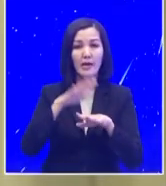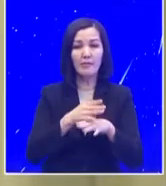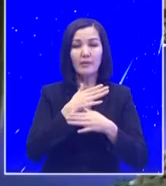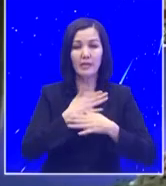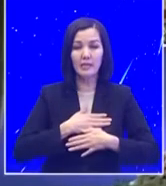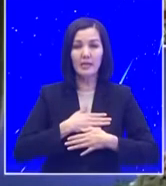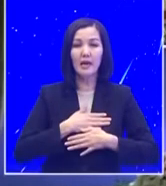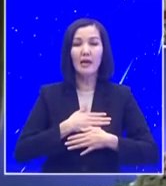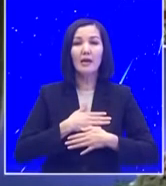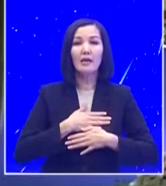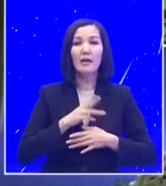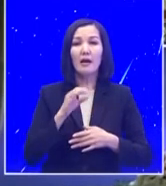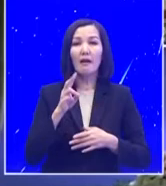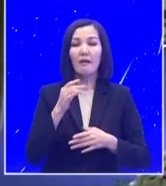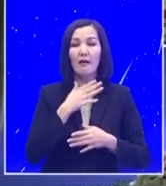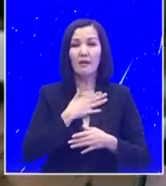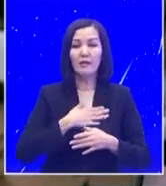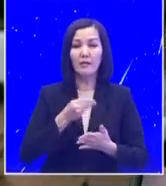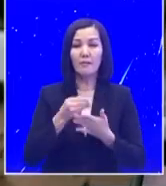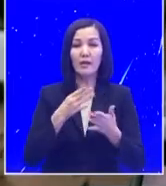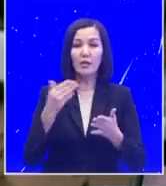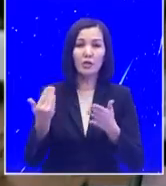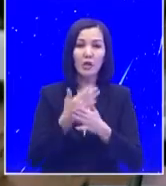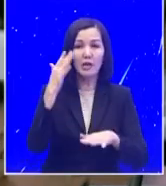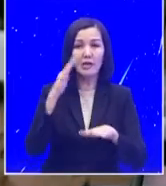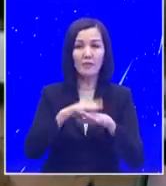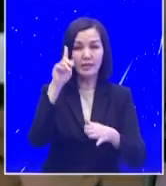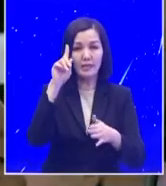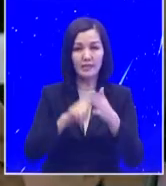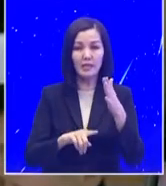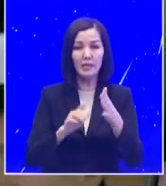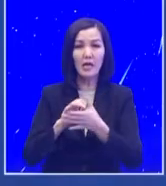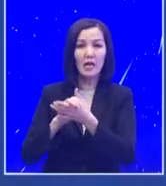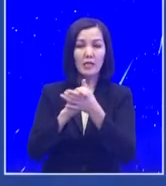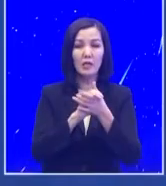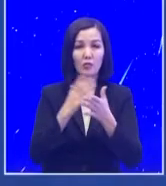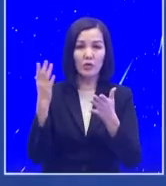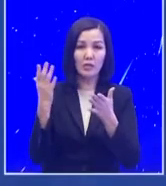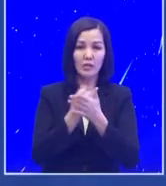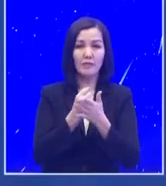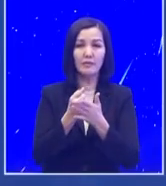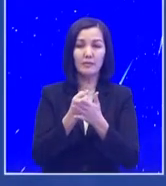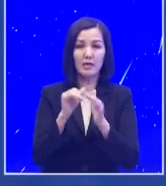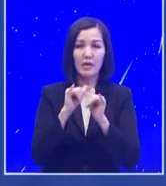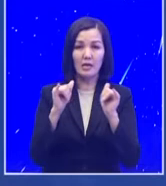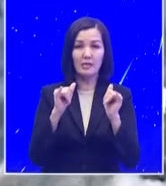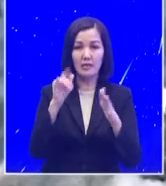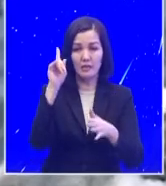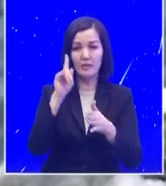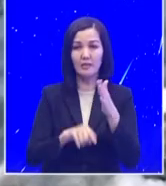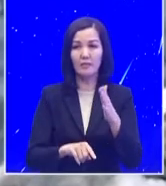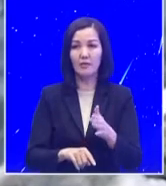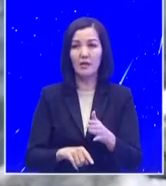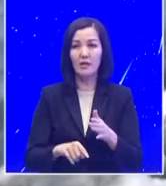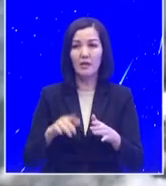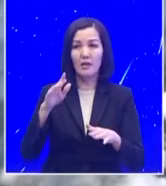риза. Қанағаттанарлық деп бағалады. Жаңа әкімге көп үміт артады, татулық пен табысты тастамыз деп сенім білдірді.